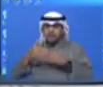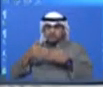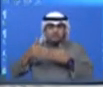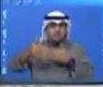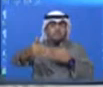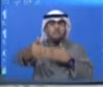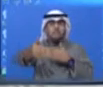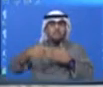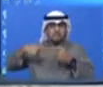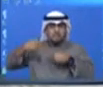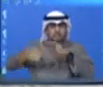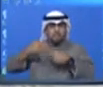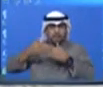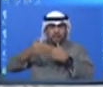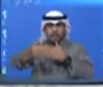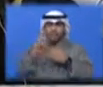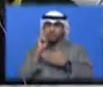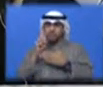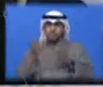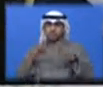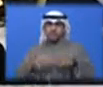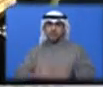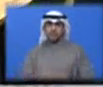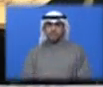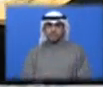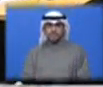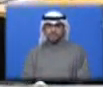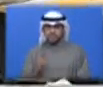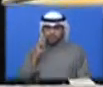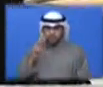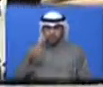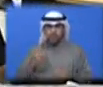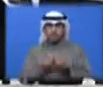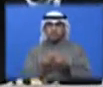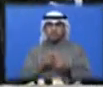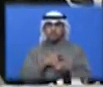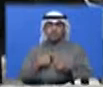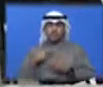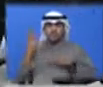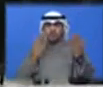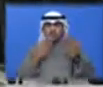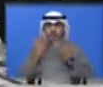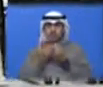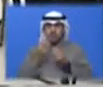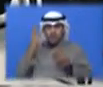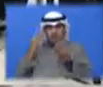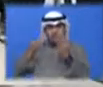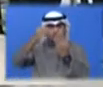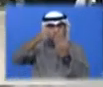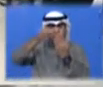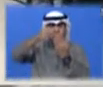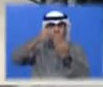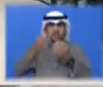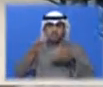أو مرجعيتها خطة الدولة بشكل عام. خطوط عريضة تنتهجها وزارة التربية في تعزيز استراتيجية